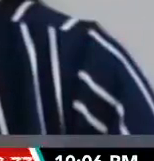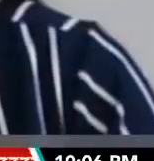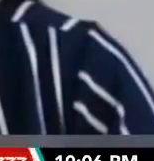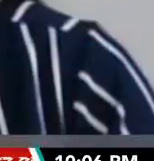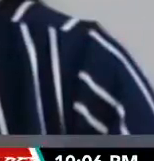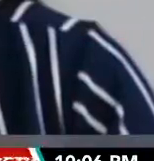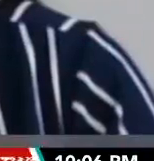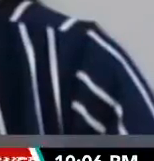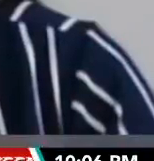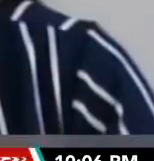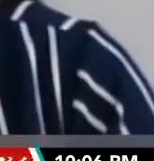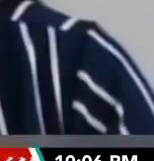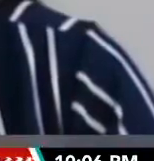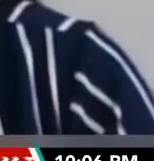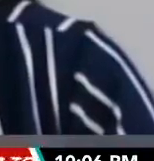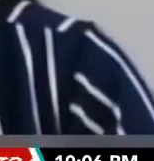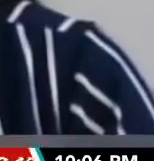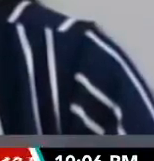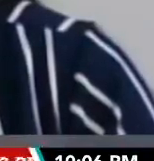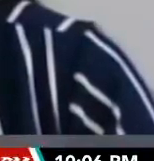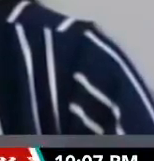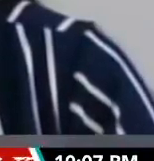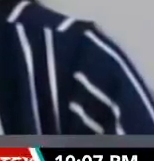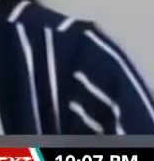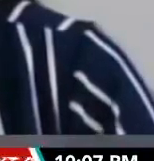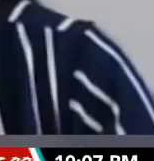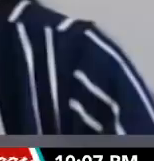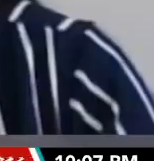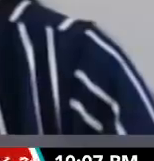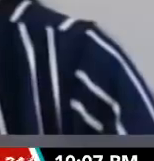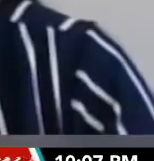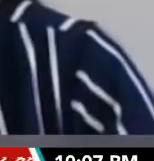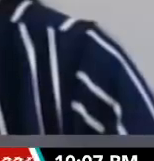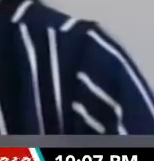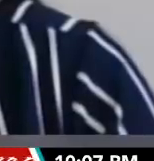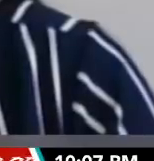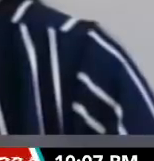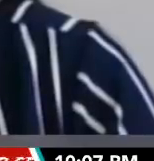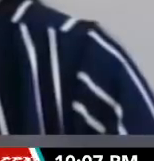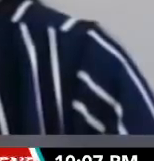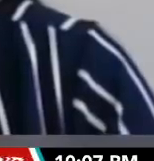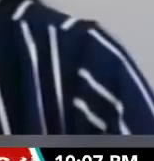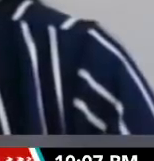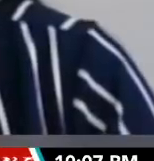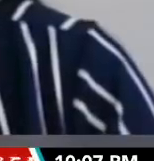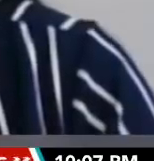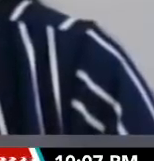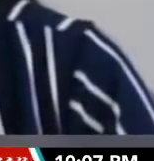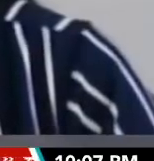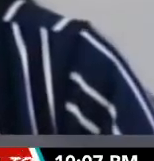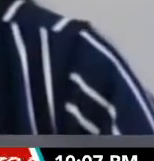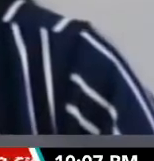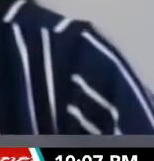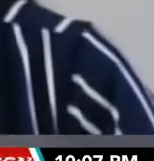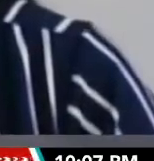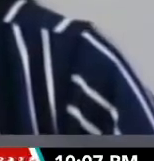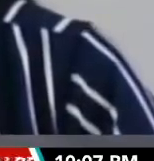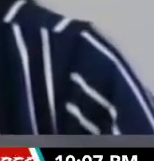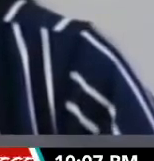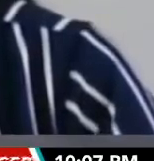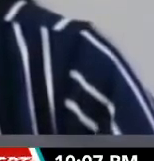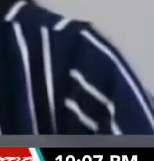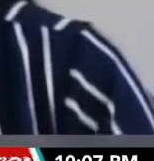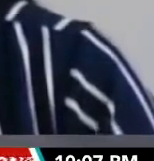a glamorized concept of prostitution and human trafficking. Hindi po ito kaiba